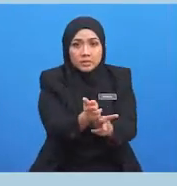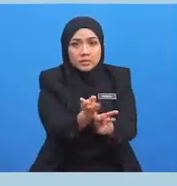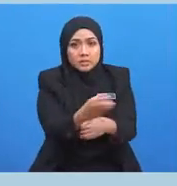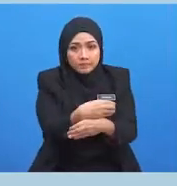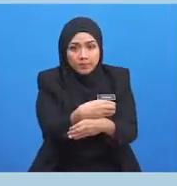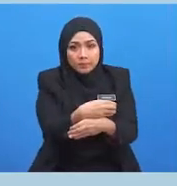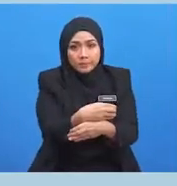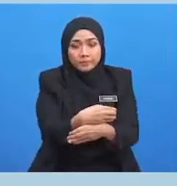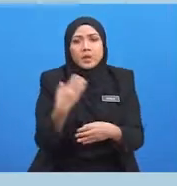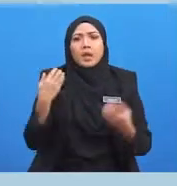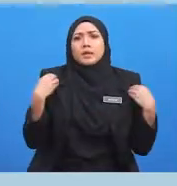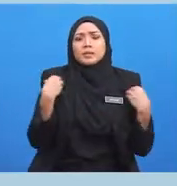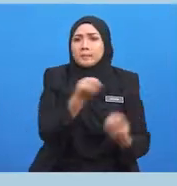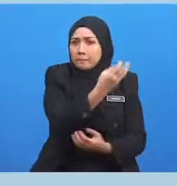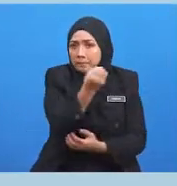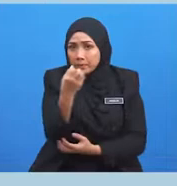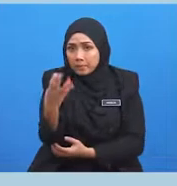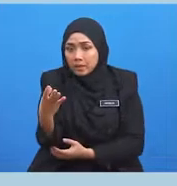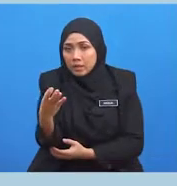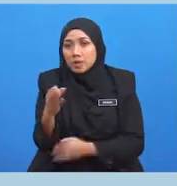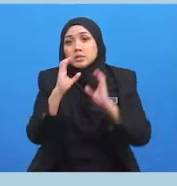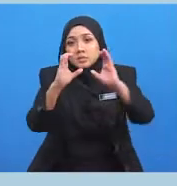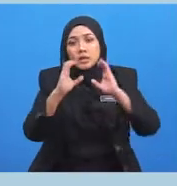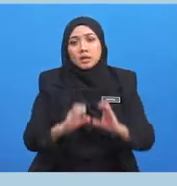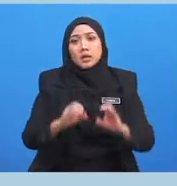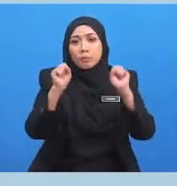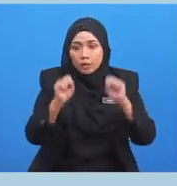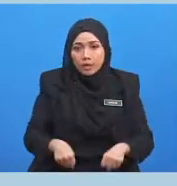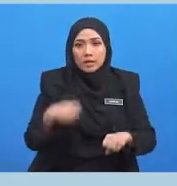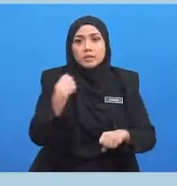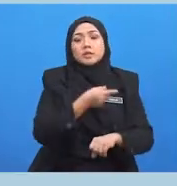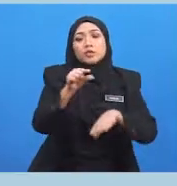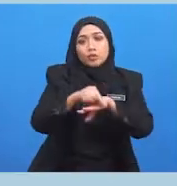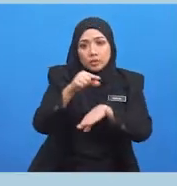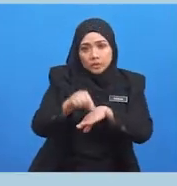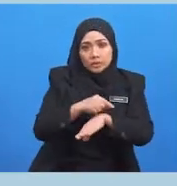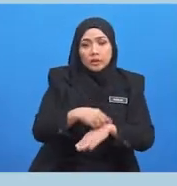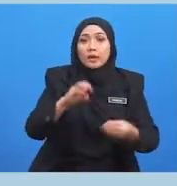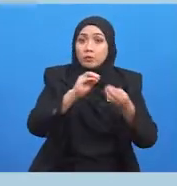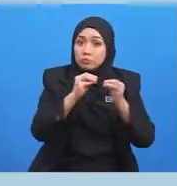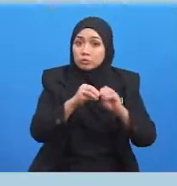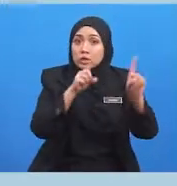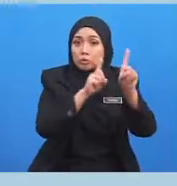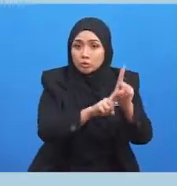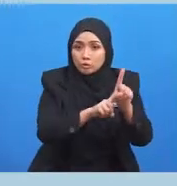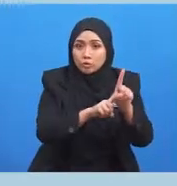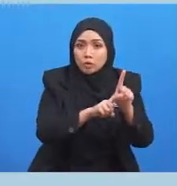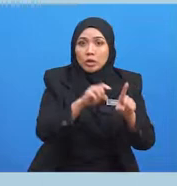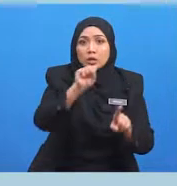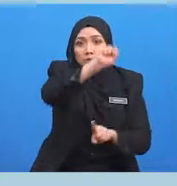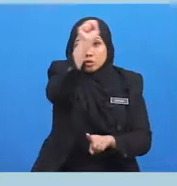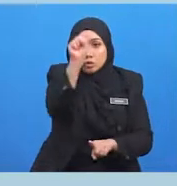beberapa kaedah yang boleh digunakan, iaitu pertama, soal